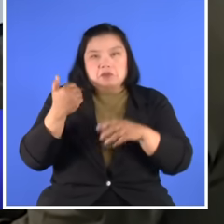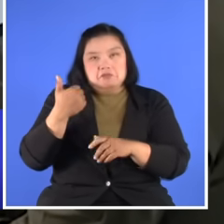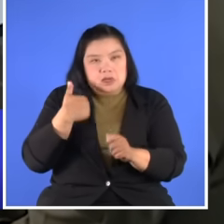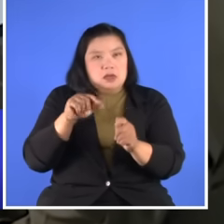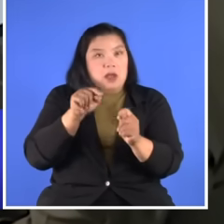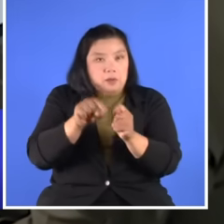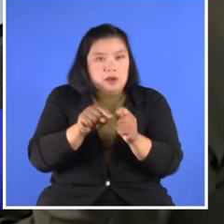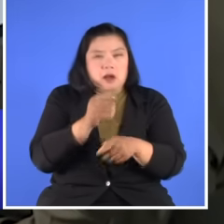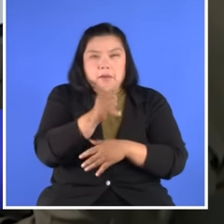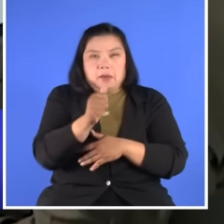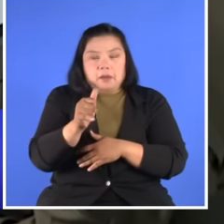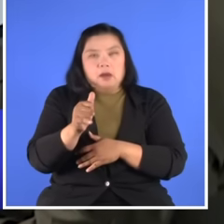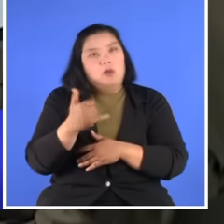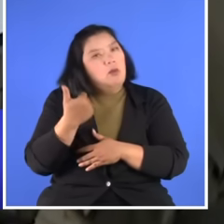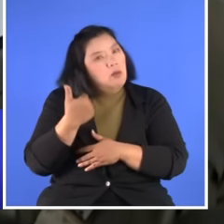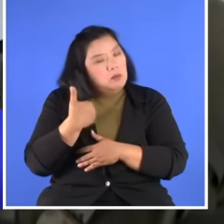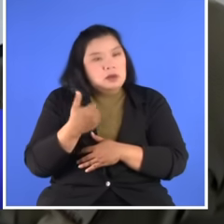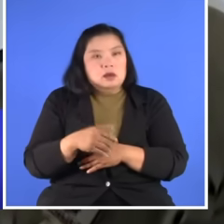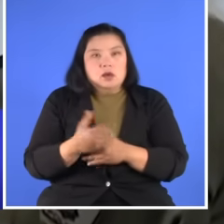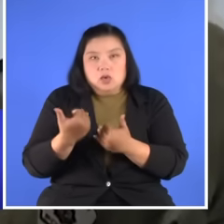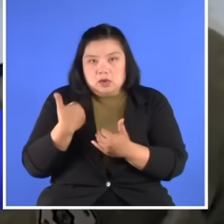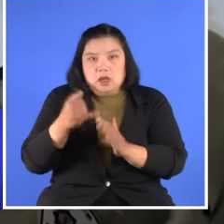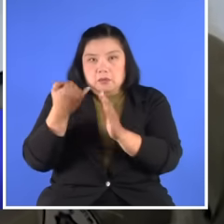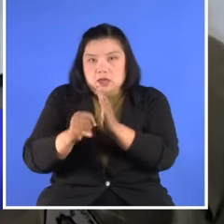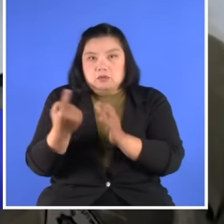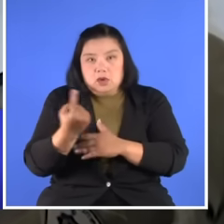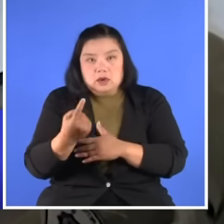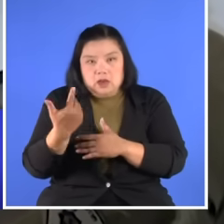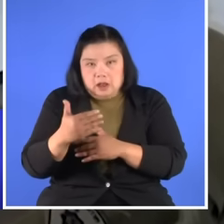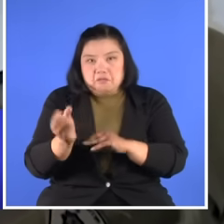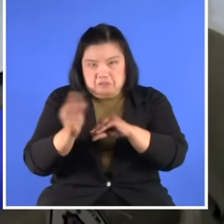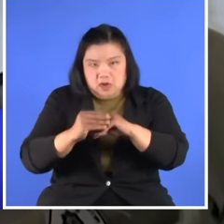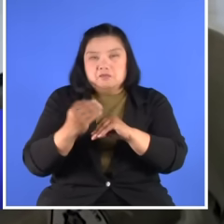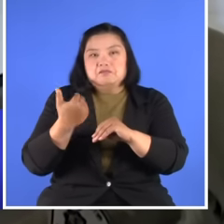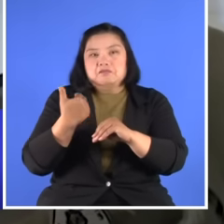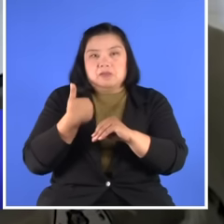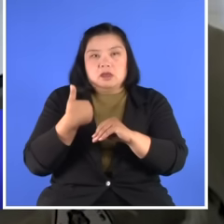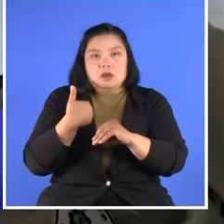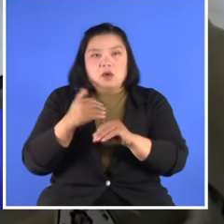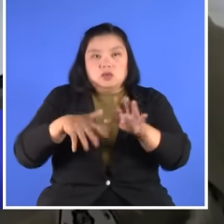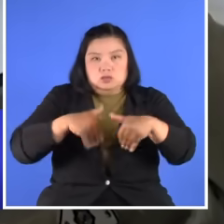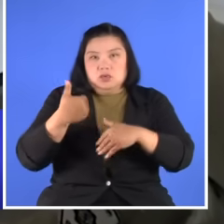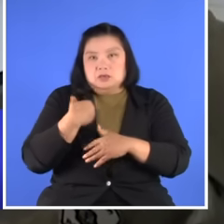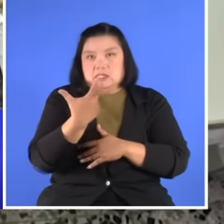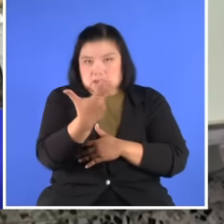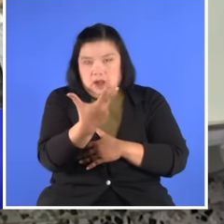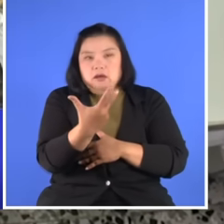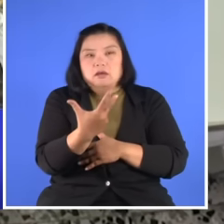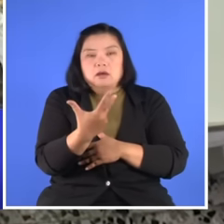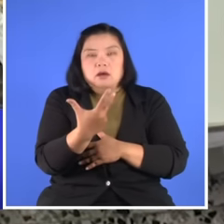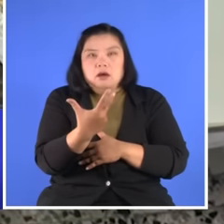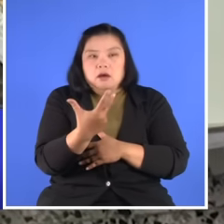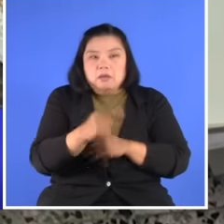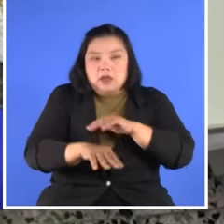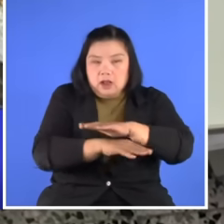คดีนี้นอกจากจะมีร้อยมนตรีสุทธิรัตน์ตกเป็นผู้ต้องหาแล้วยังมีผู้ต้องหาที่เป็นชาวบ้านอีก 3คนนะเขาไปยึด